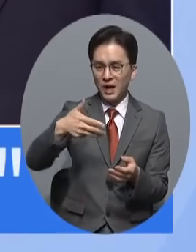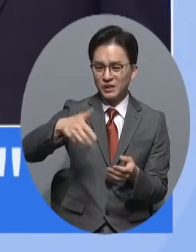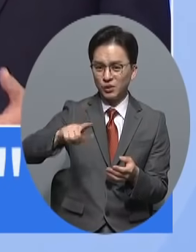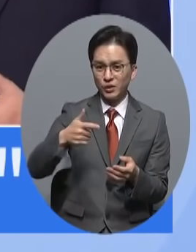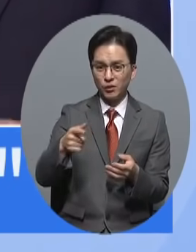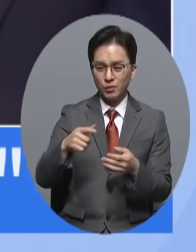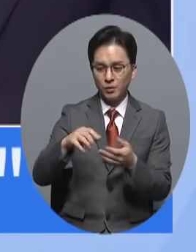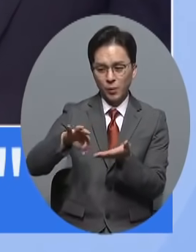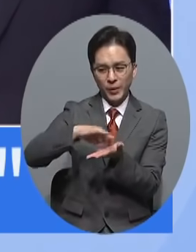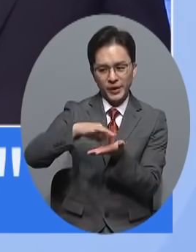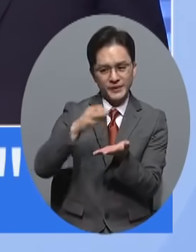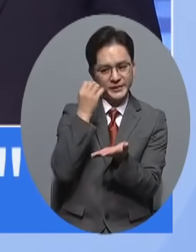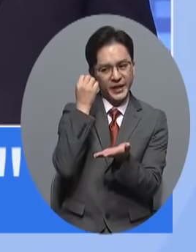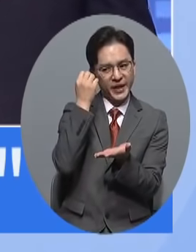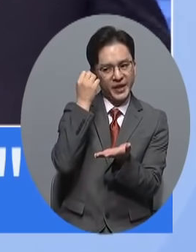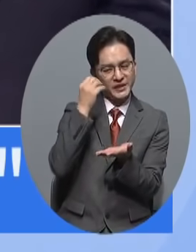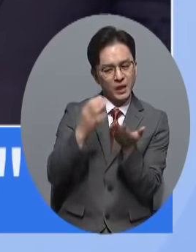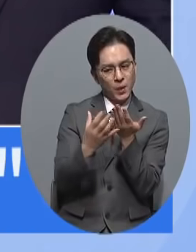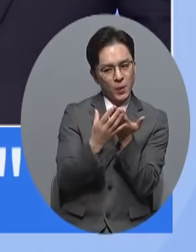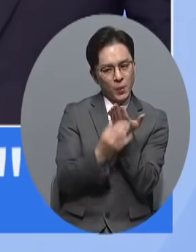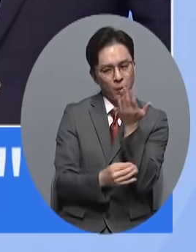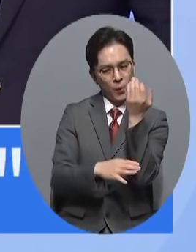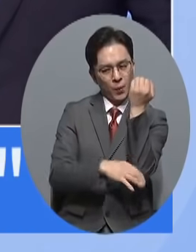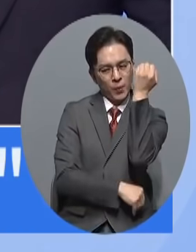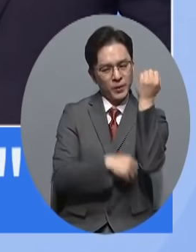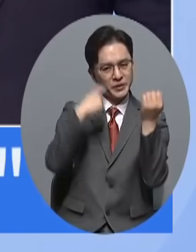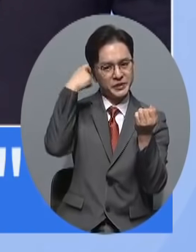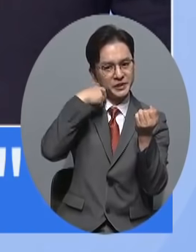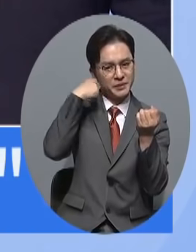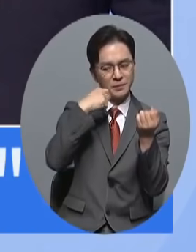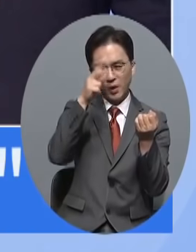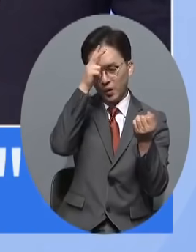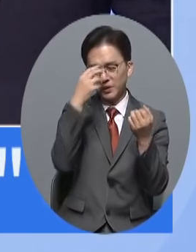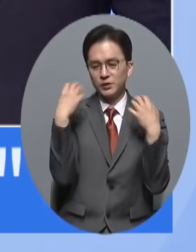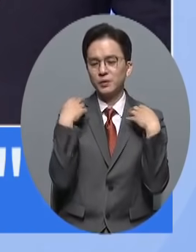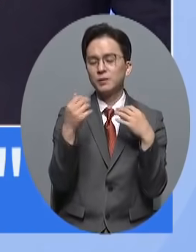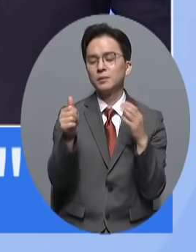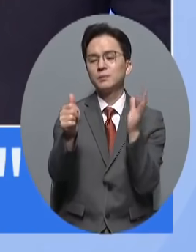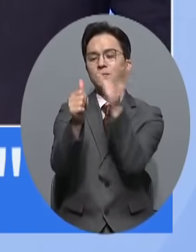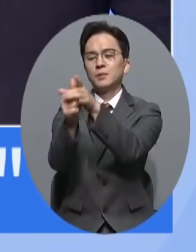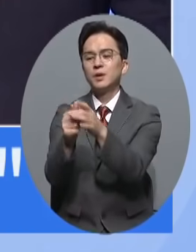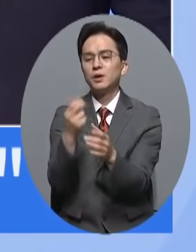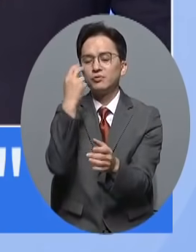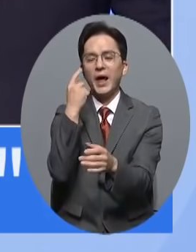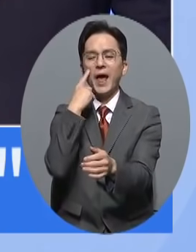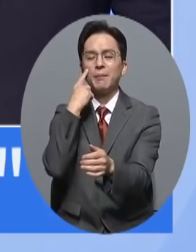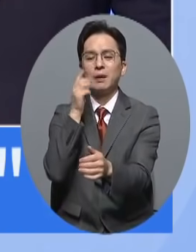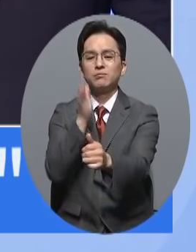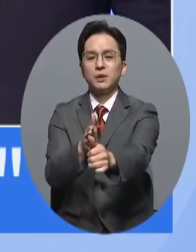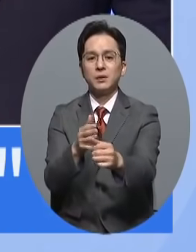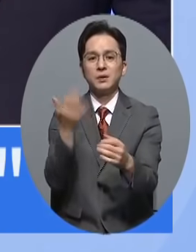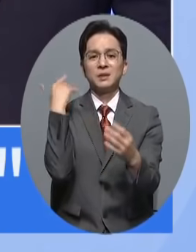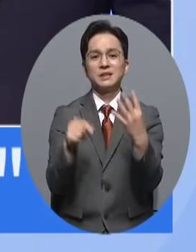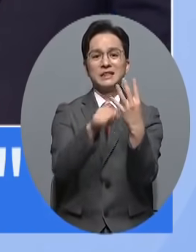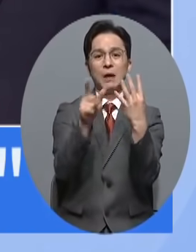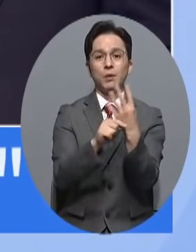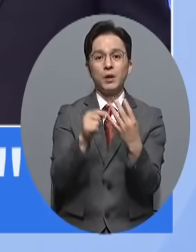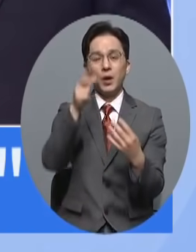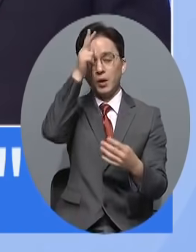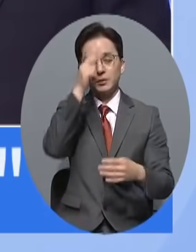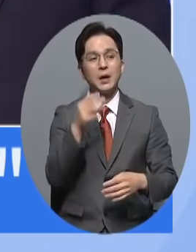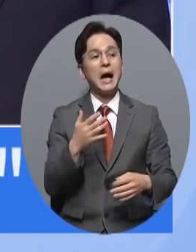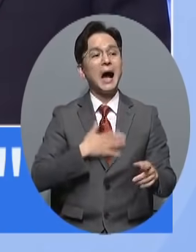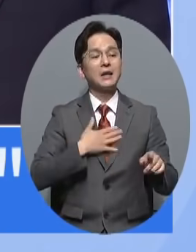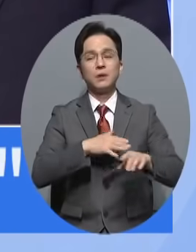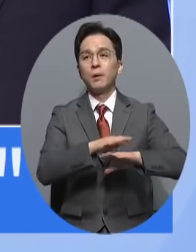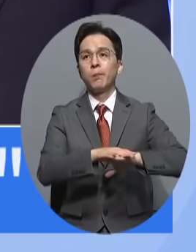지금 경찰이 첫 지금 뭐 참고인이라고 불렀는데 사실은 계좌 추적이나 압수수색 한 번도 안 하고 가장 핵심적인 지금